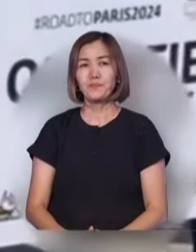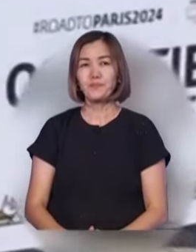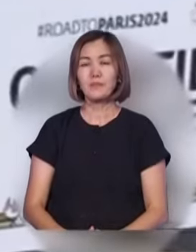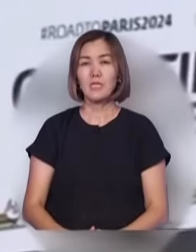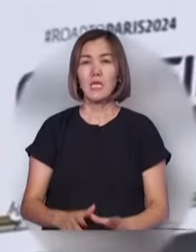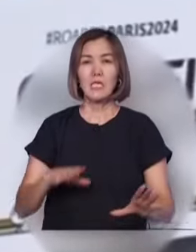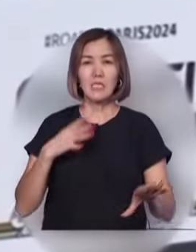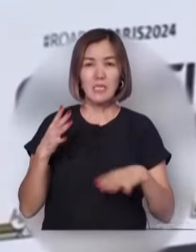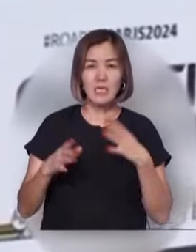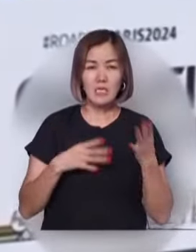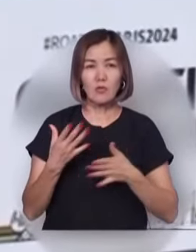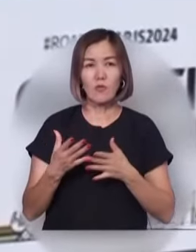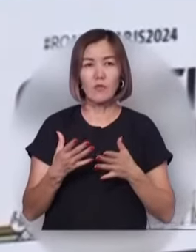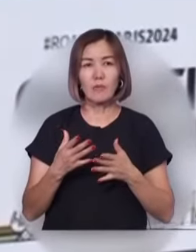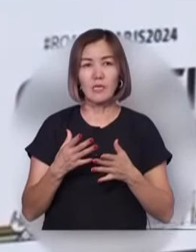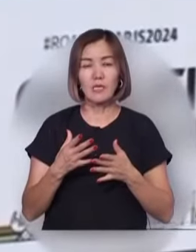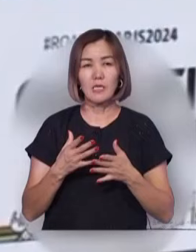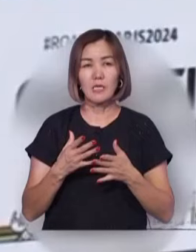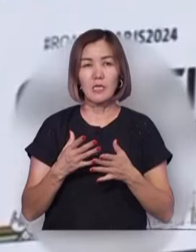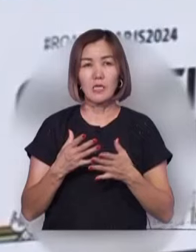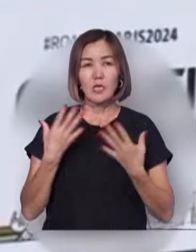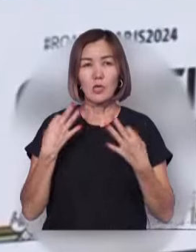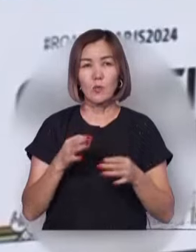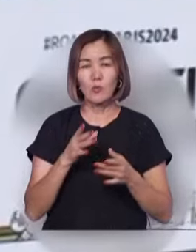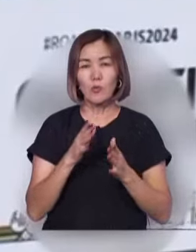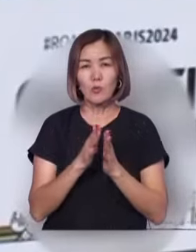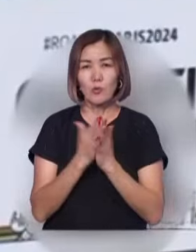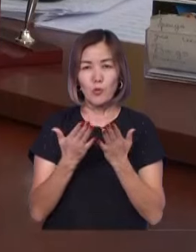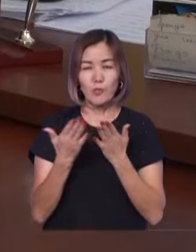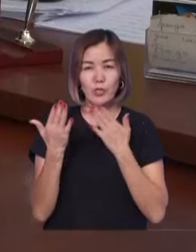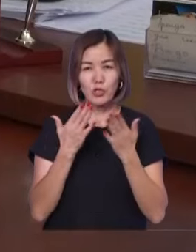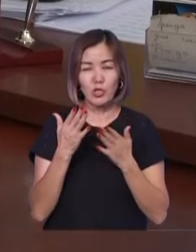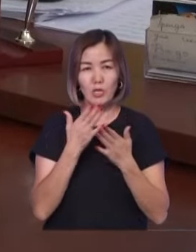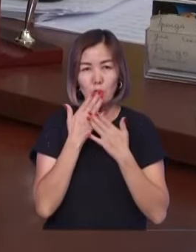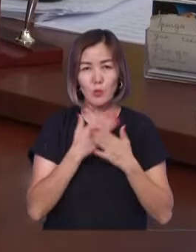тренировками талантливый атлет любит проводить время за чтением книг